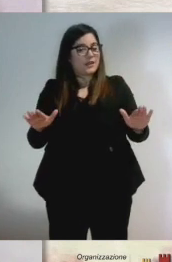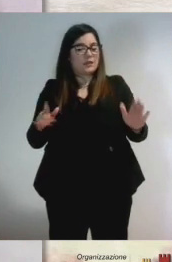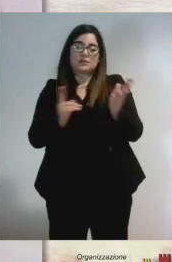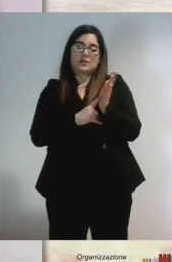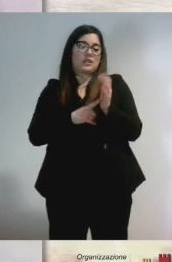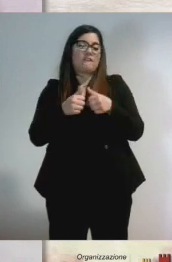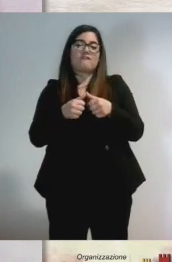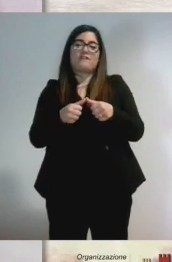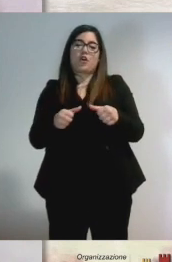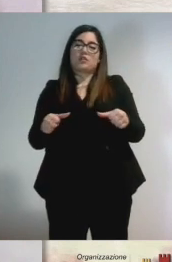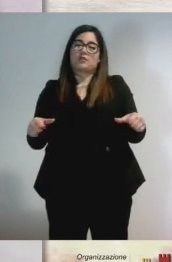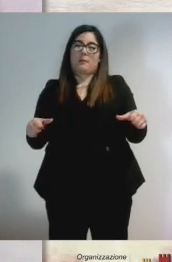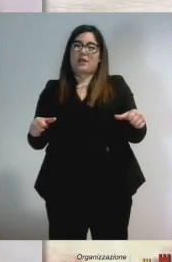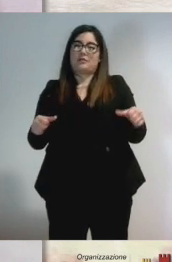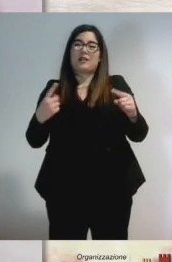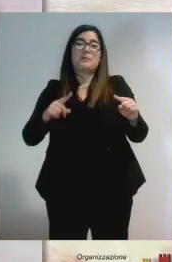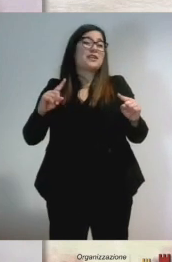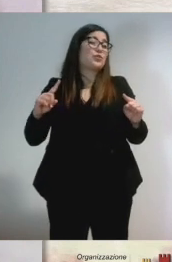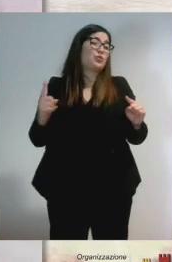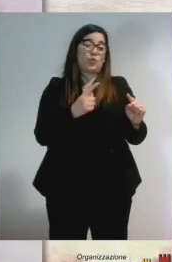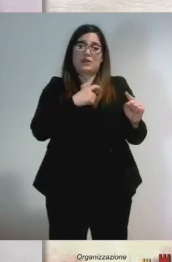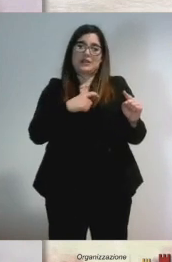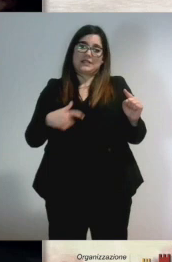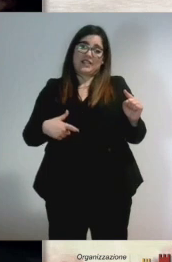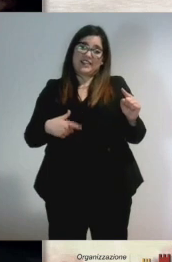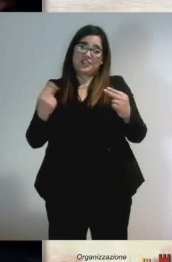per chi fa il sindaco per chi fa l'amministratore